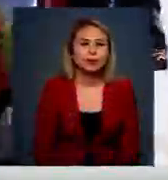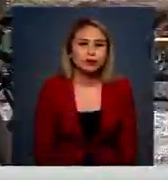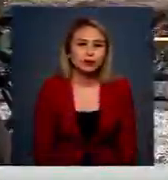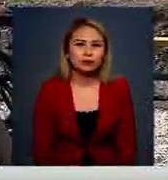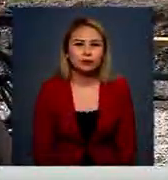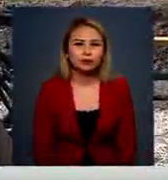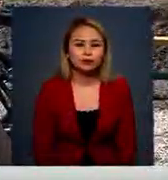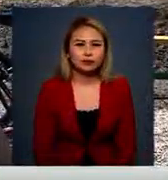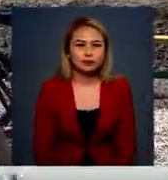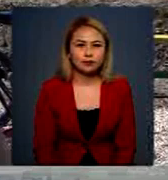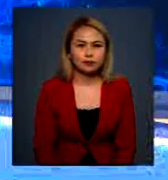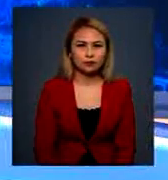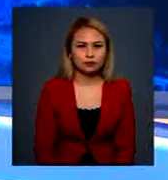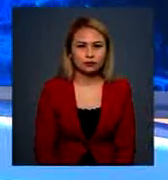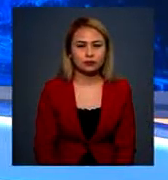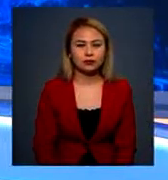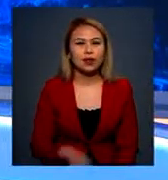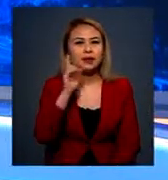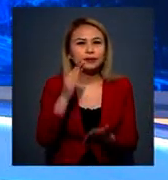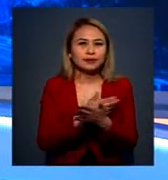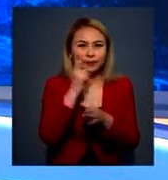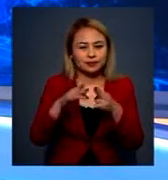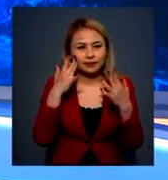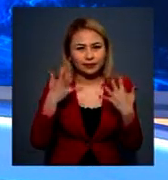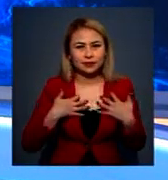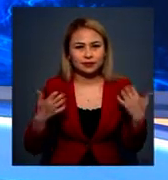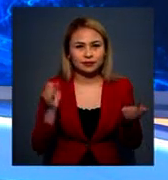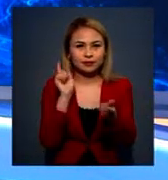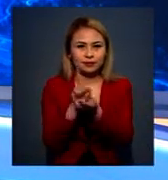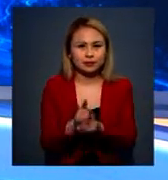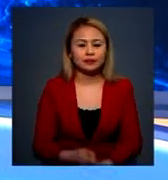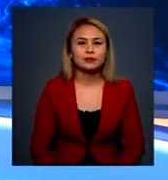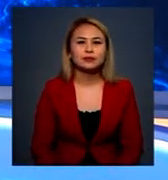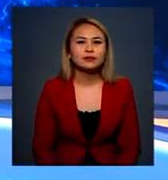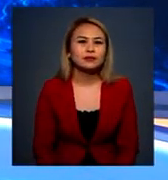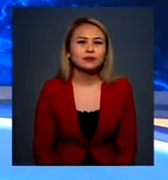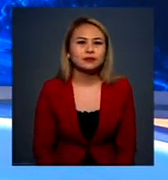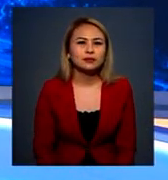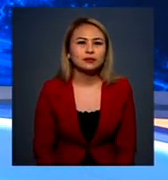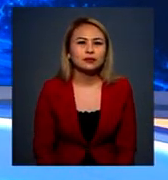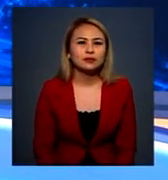Әзірге тарымыз осы, эфирде қайта жүздескенше.